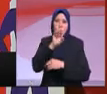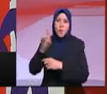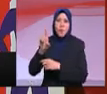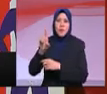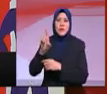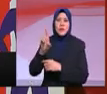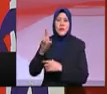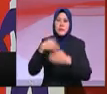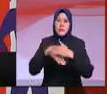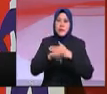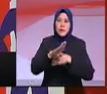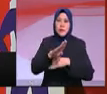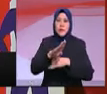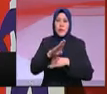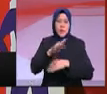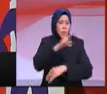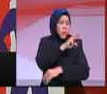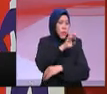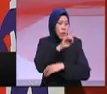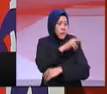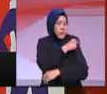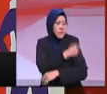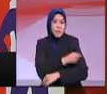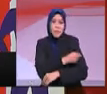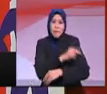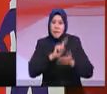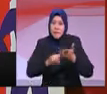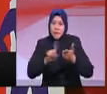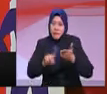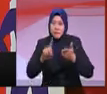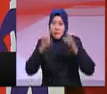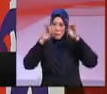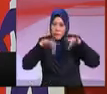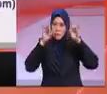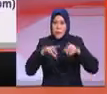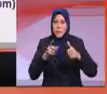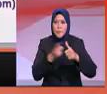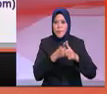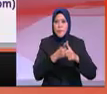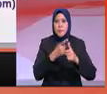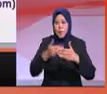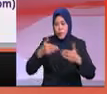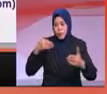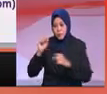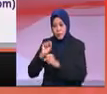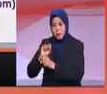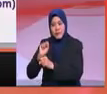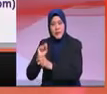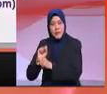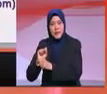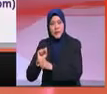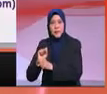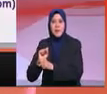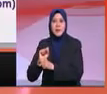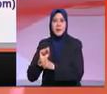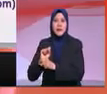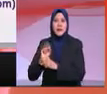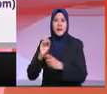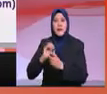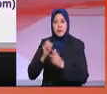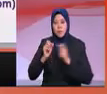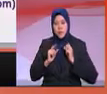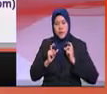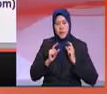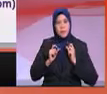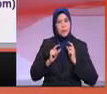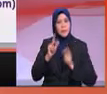hospital admission screening. Kalau masuk ke ward, kita akan saring pre-employment sebelum bekerja, contohnya houseman ataupun staff-staff